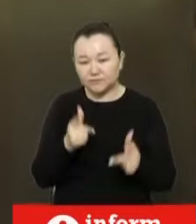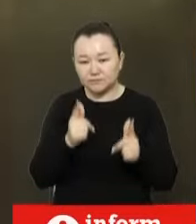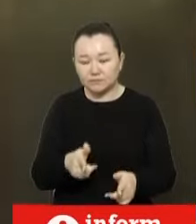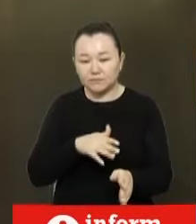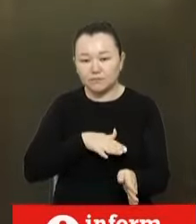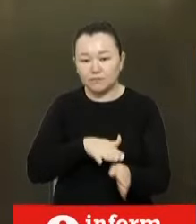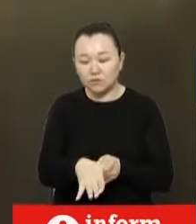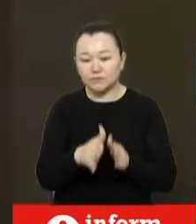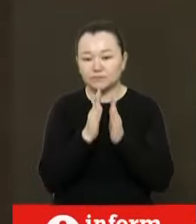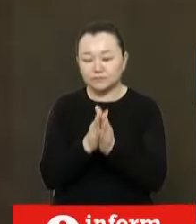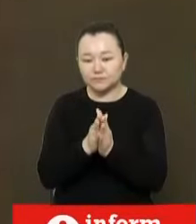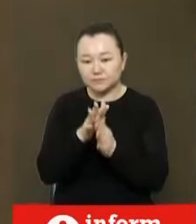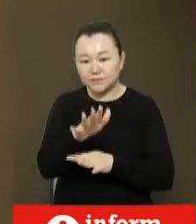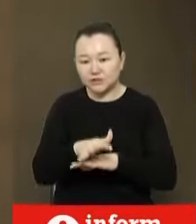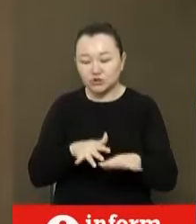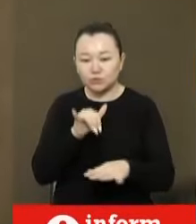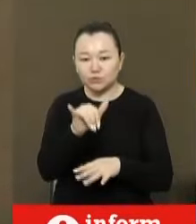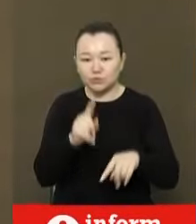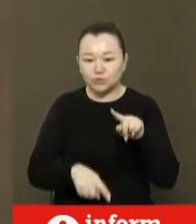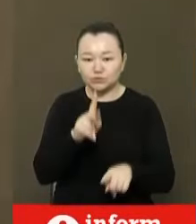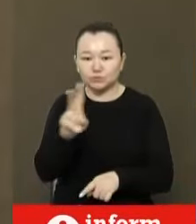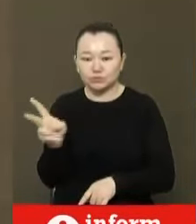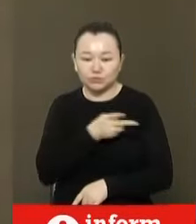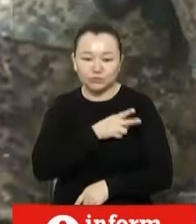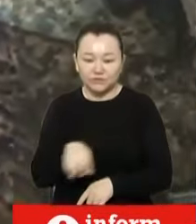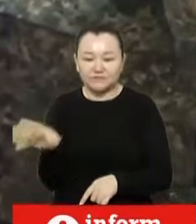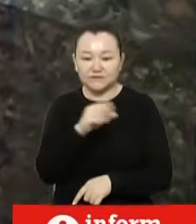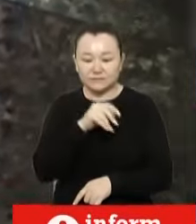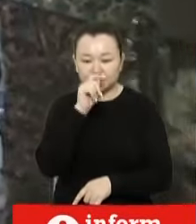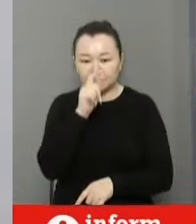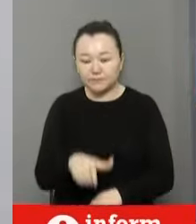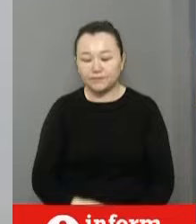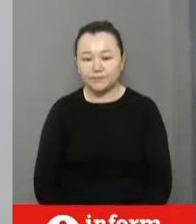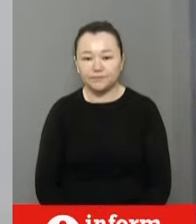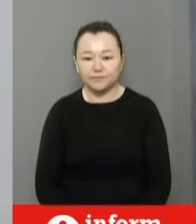полностью просил прощения у родственников погибших и они его